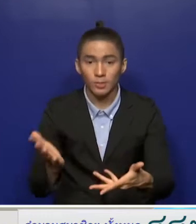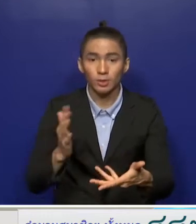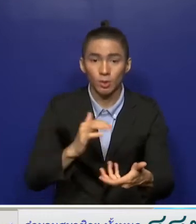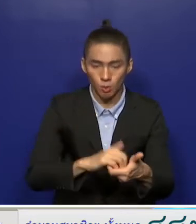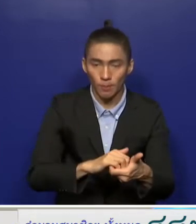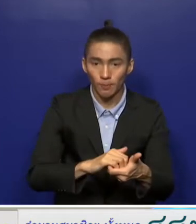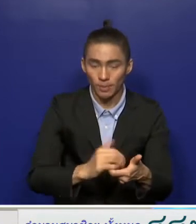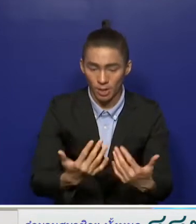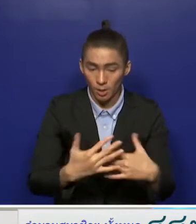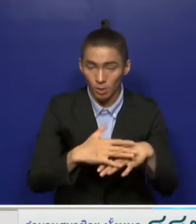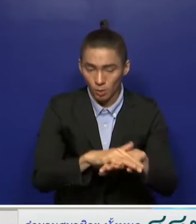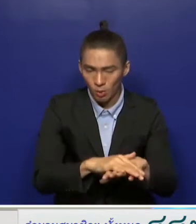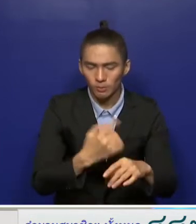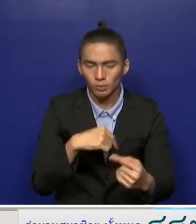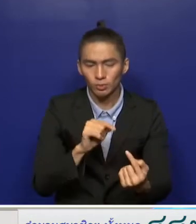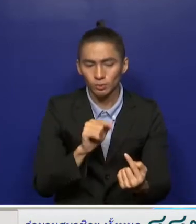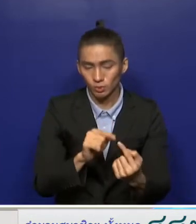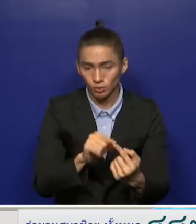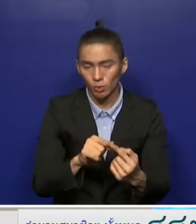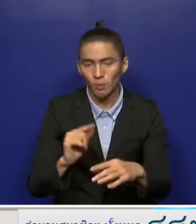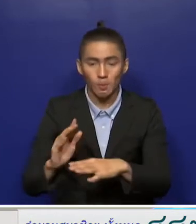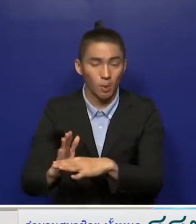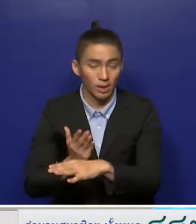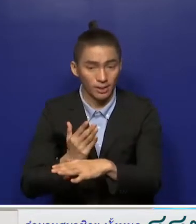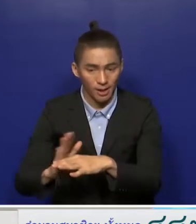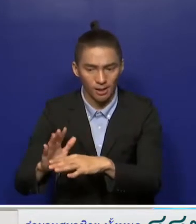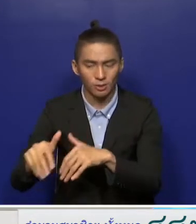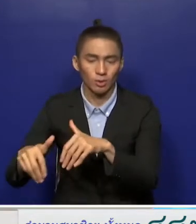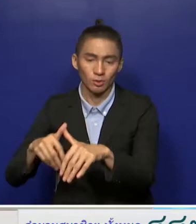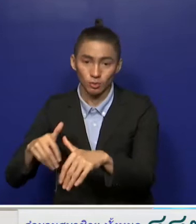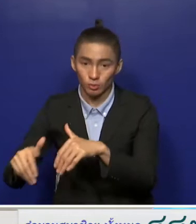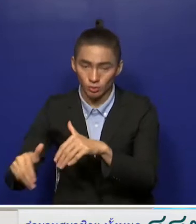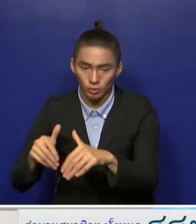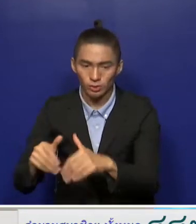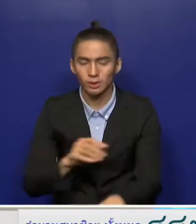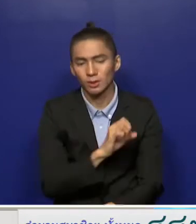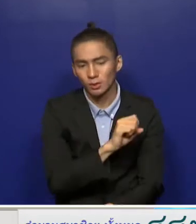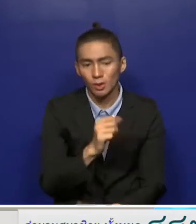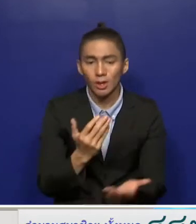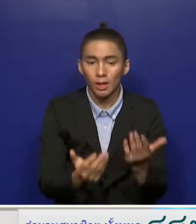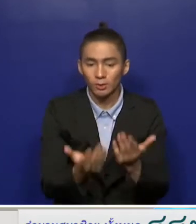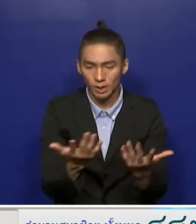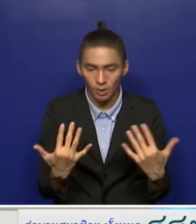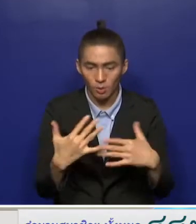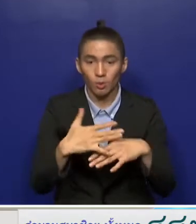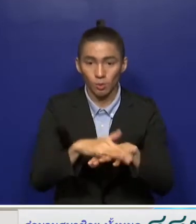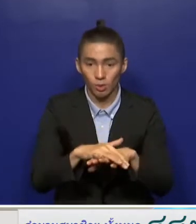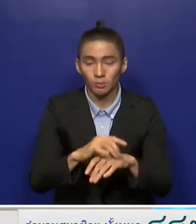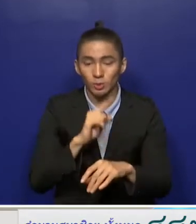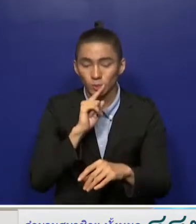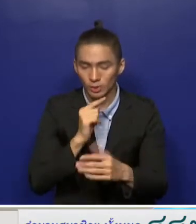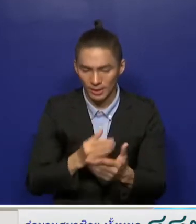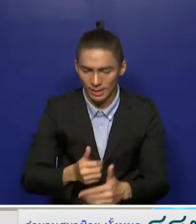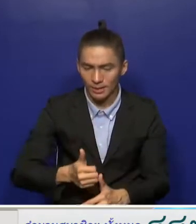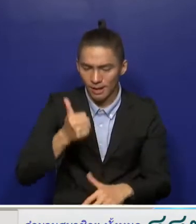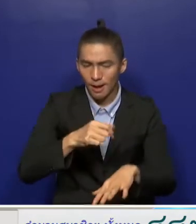แล้วก็สมาชิสภาหวกรประคองสวทองถินในช่วของการหาเสียงเมื่อ ได้ เป็น ฝ่าย บ หา และก็ ได